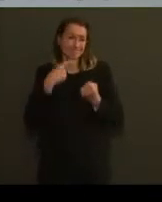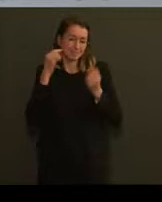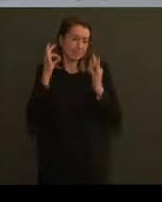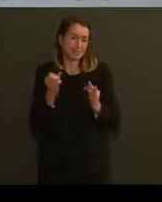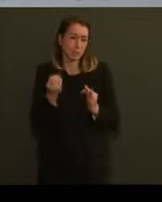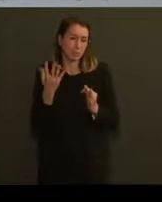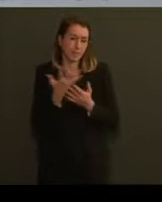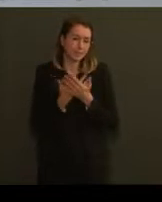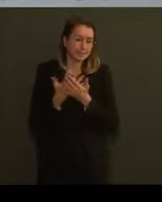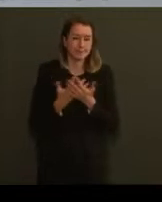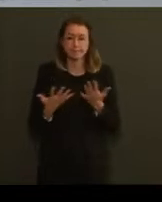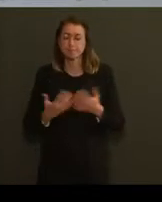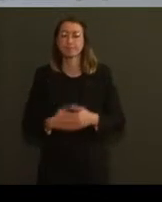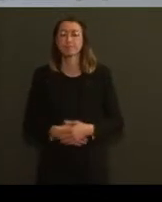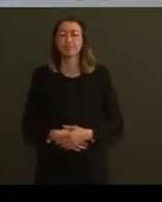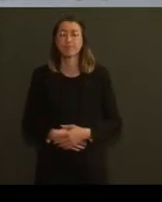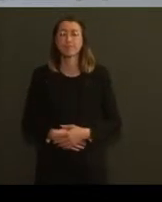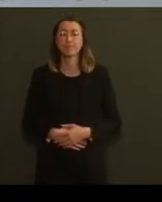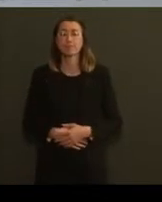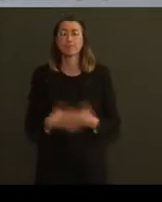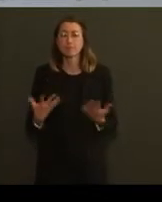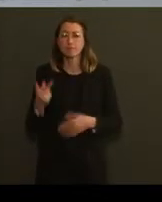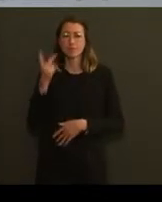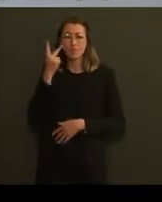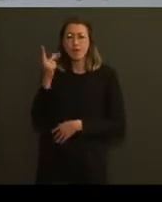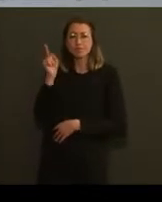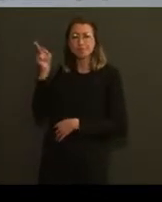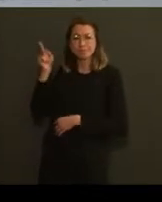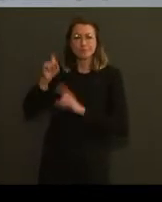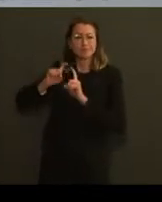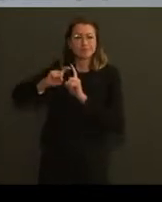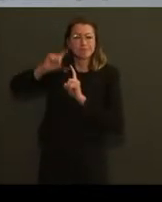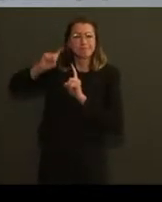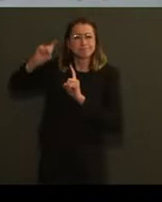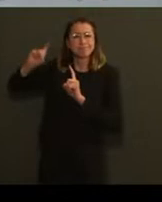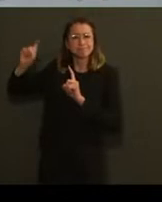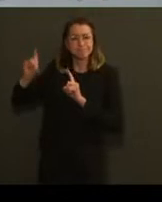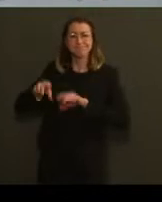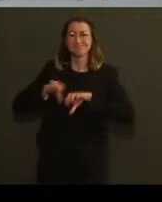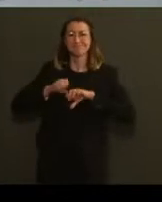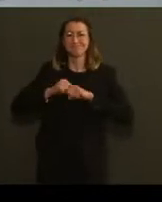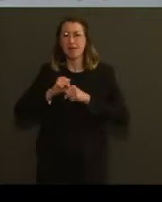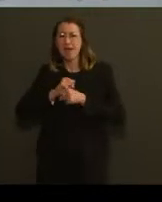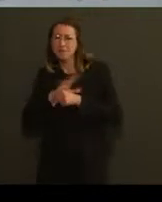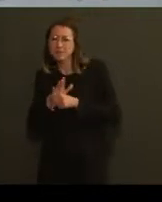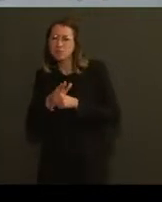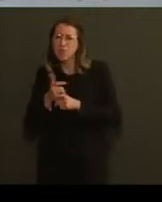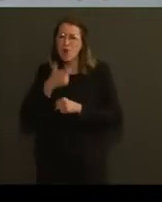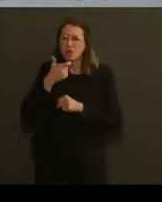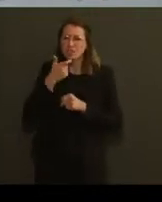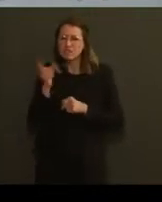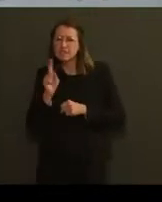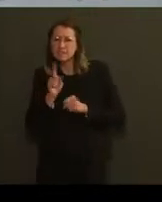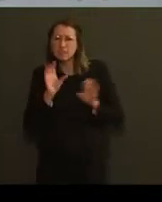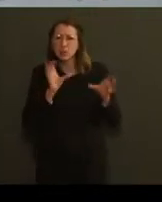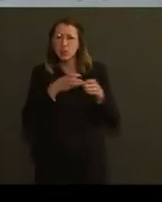Actuellement, sur le tableau qui vous est projeté, vous allez voir qu'une infection sur 5 survient toujours dans la tranche des 20 à 30